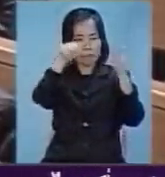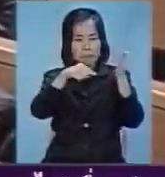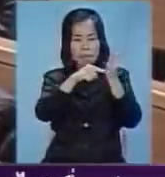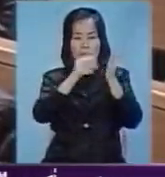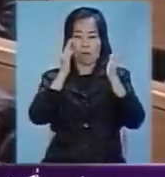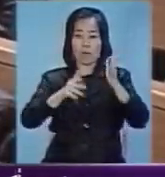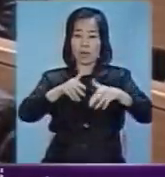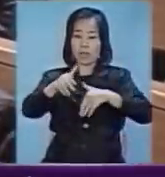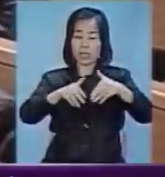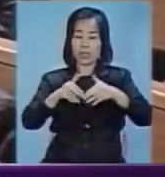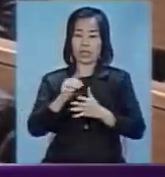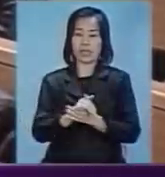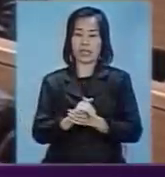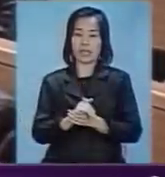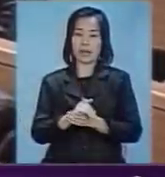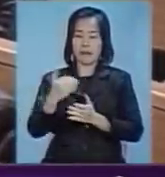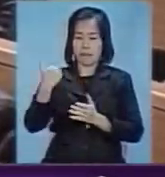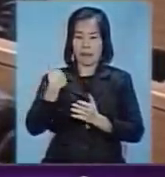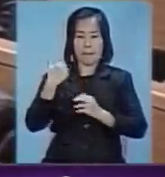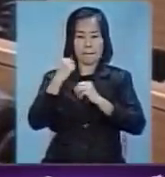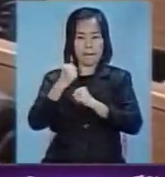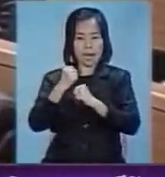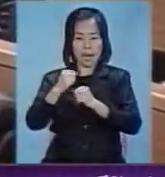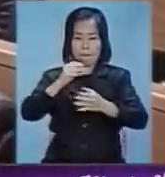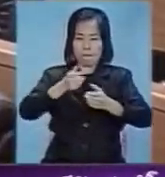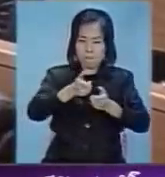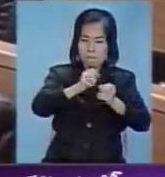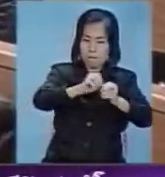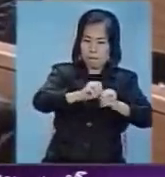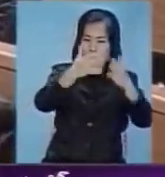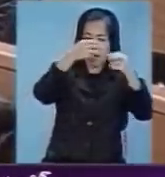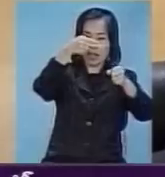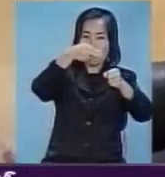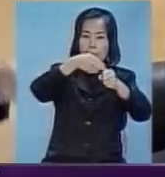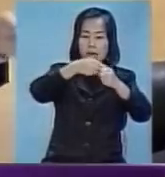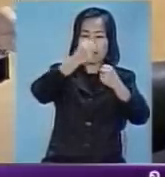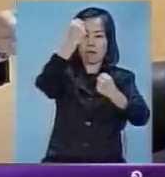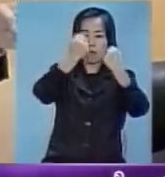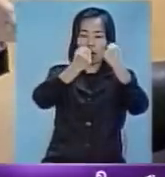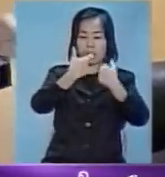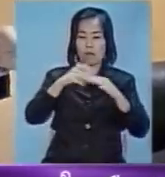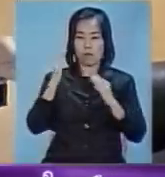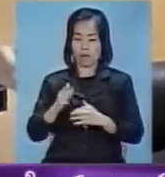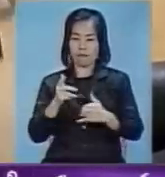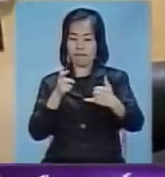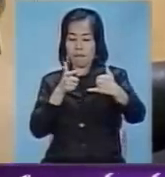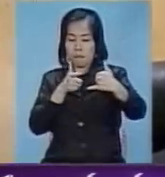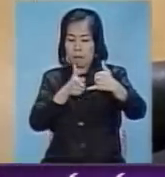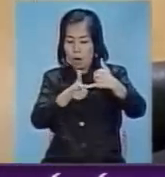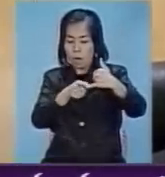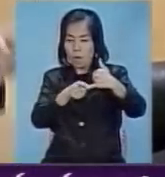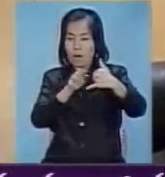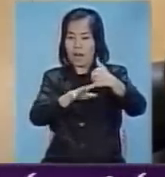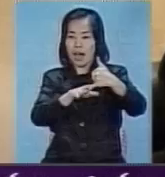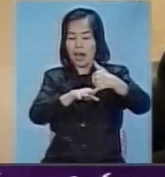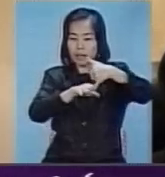ที่ประชาชนคนหนึ่งพยายามที่จะไปจุดไฟเผา รถน้มนแล้วเจ้ veilาที่ก็หิงที่ขาวิ่งขียด